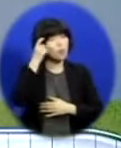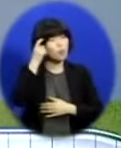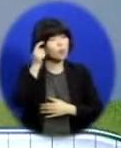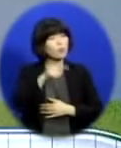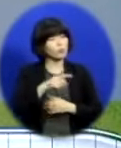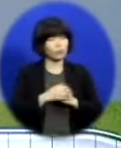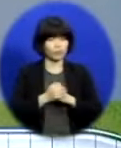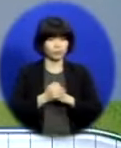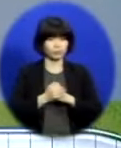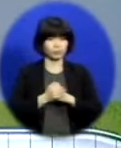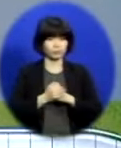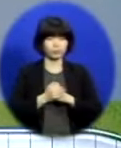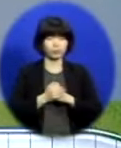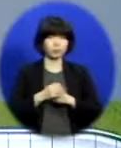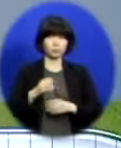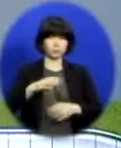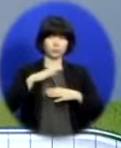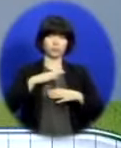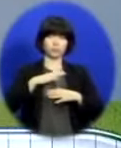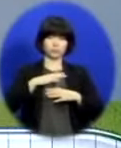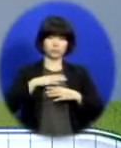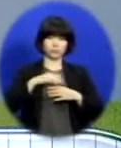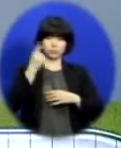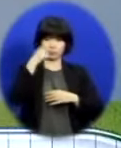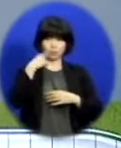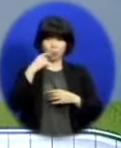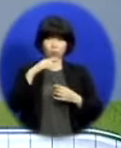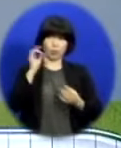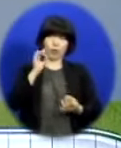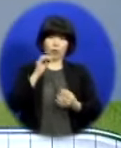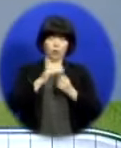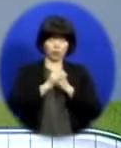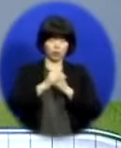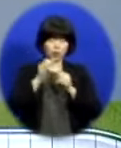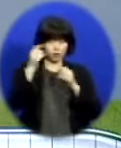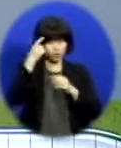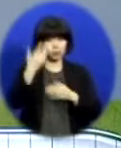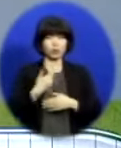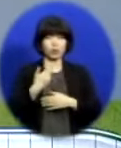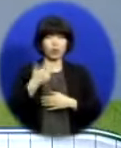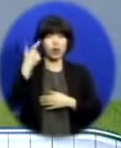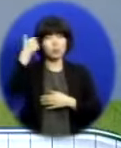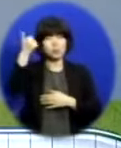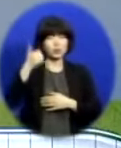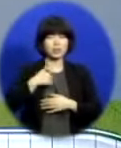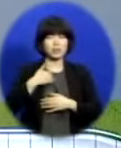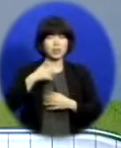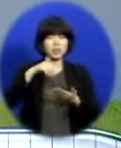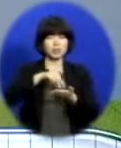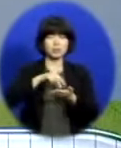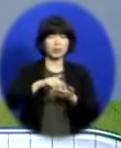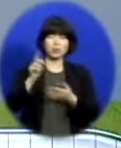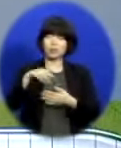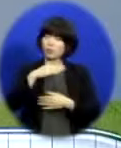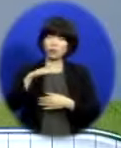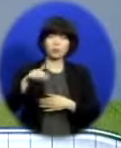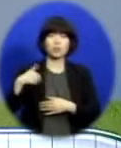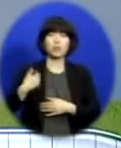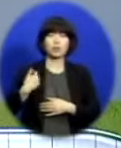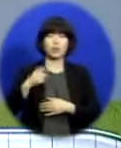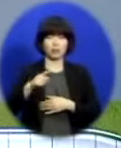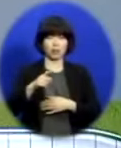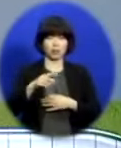그러시나요 그분이 깜짝 놀라서 정색을 하고 물으세요 목사님이 제 처지를 전혀 모르시는데 어떻게 그렇게